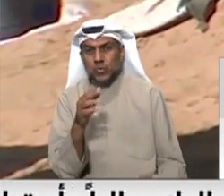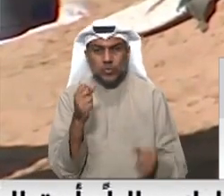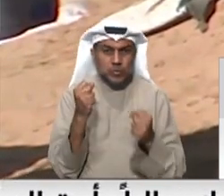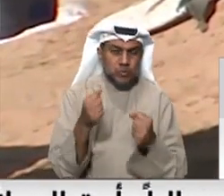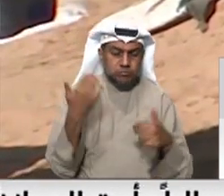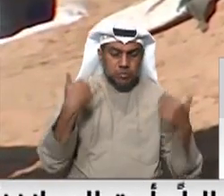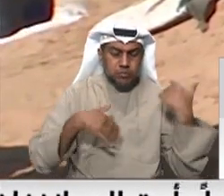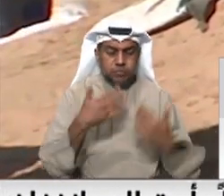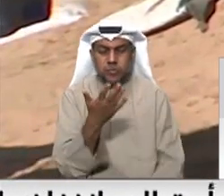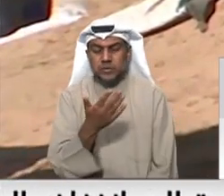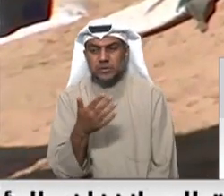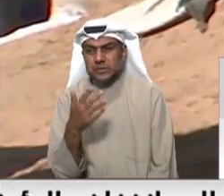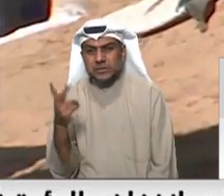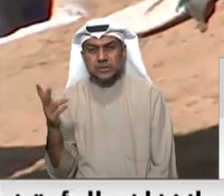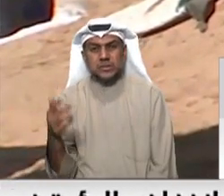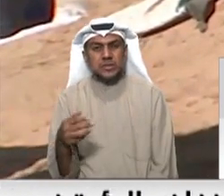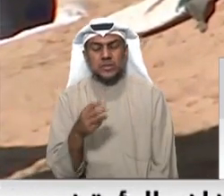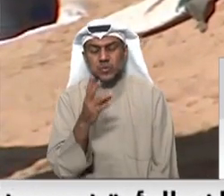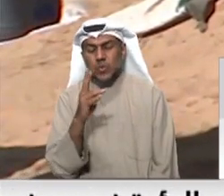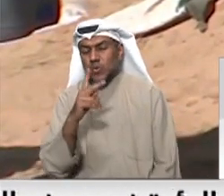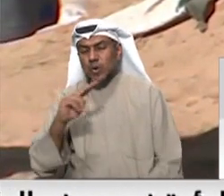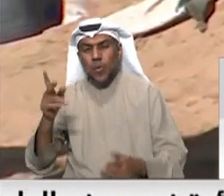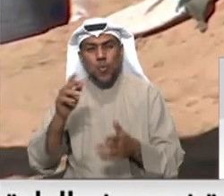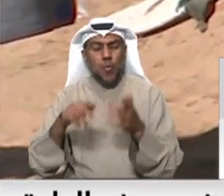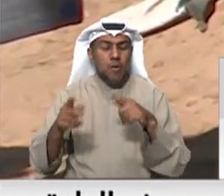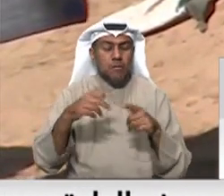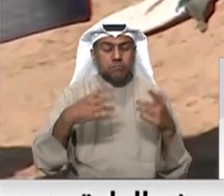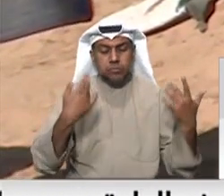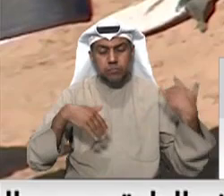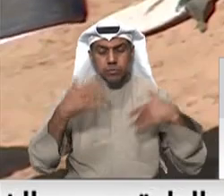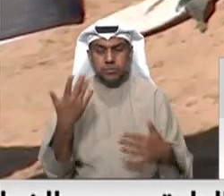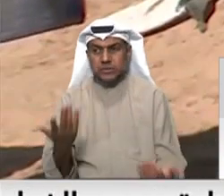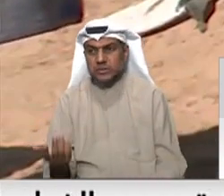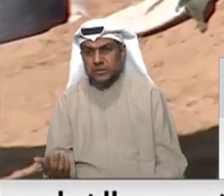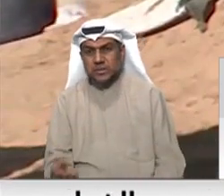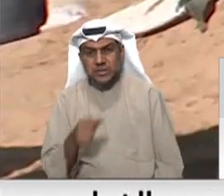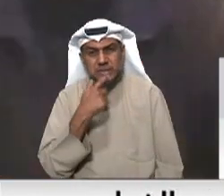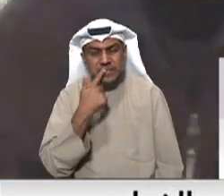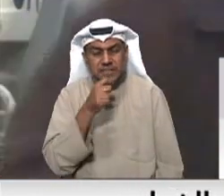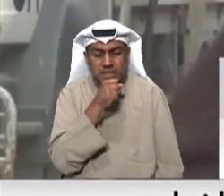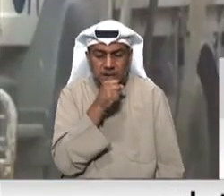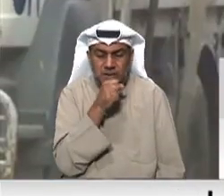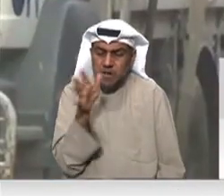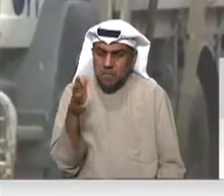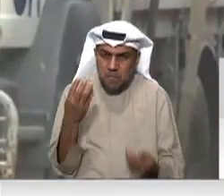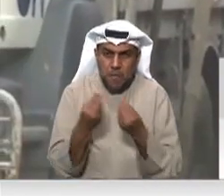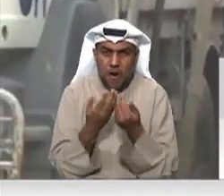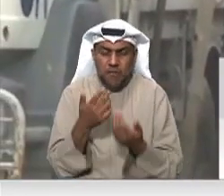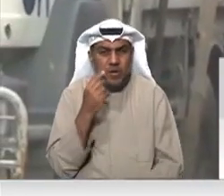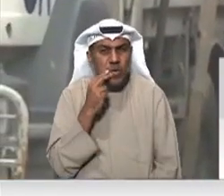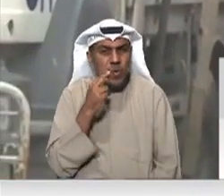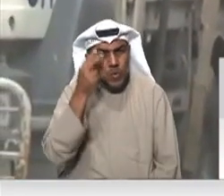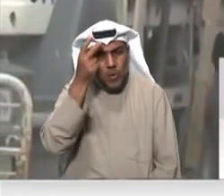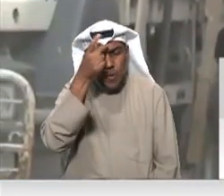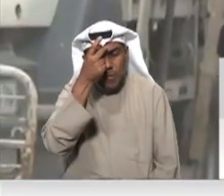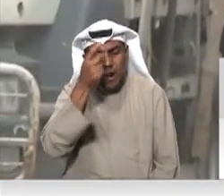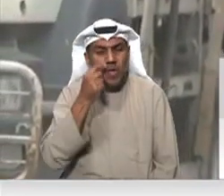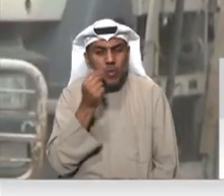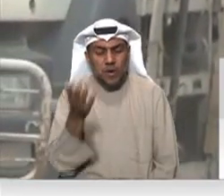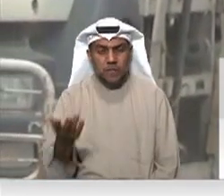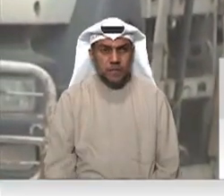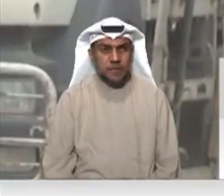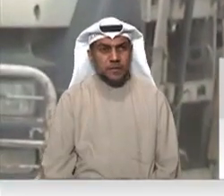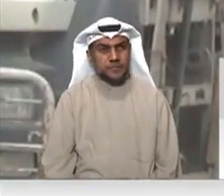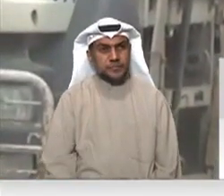متصاوب وسلفي الثالث متصاوب وفش وعنا حجه وعنا مراه كبيره مريضه سكر من جانبه